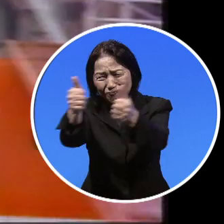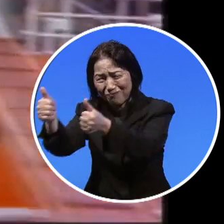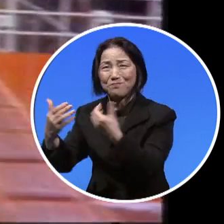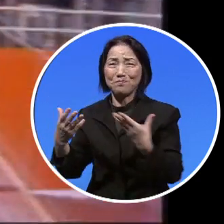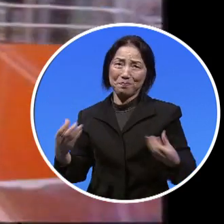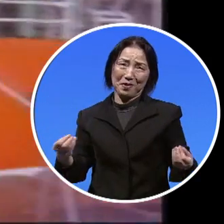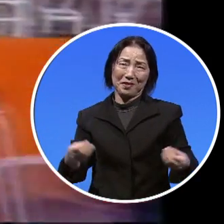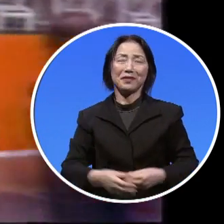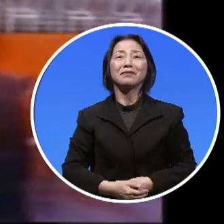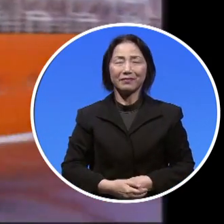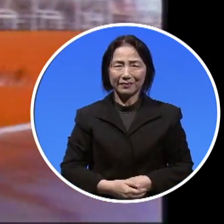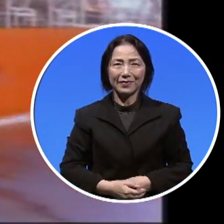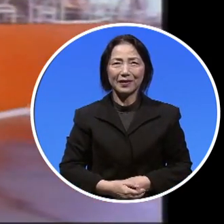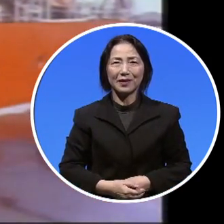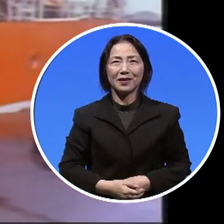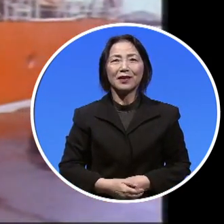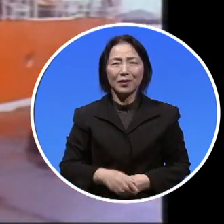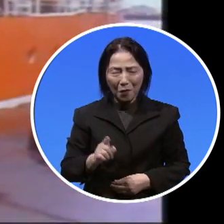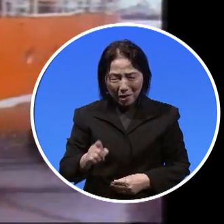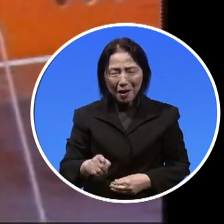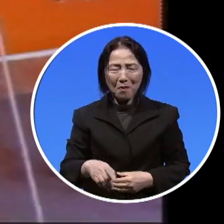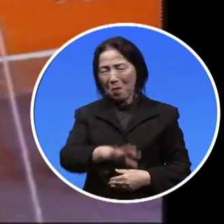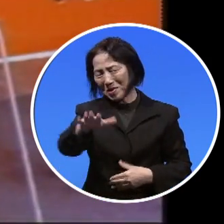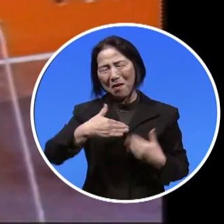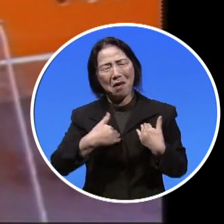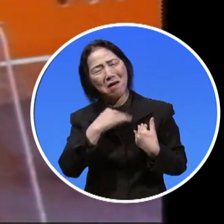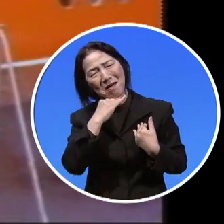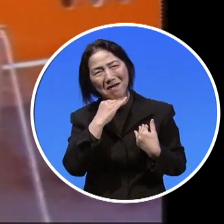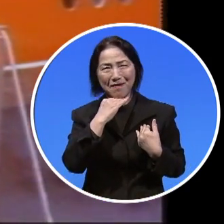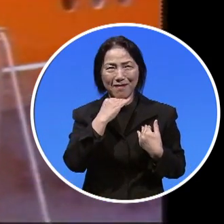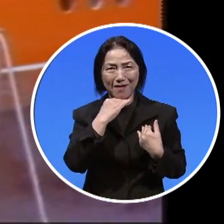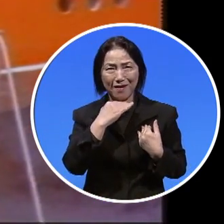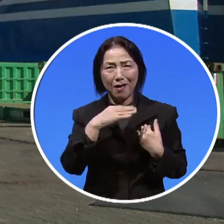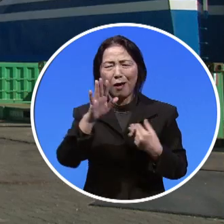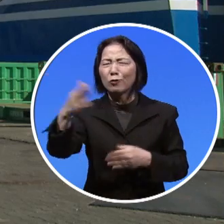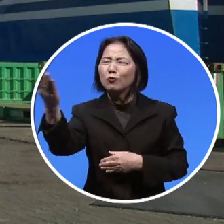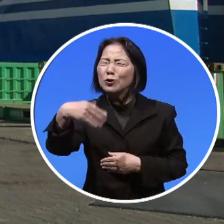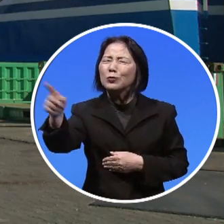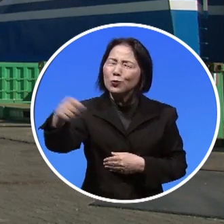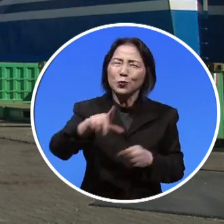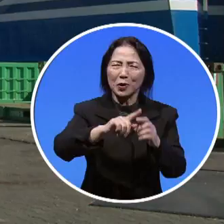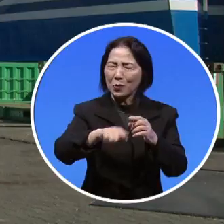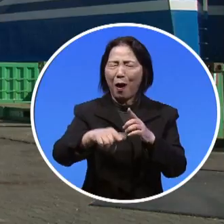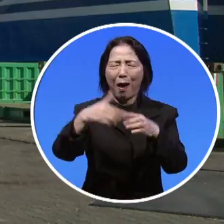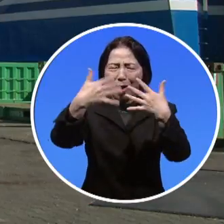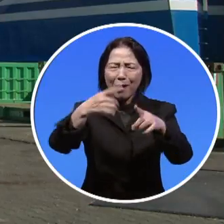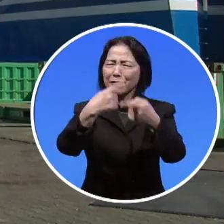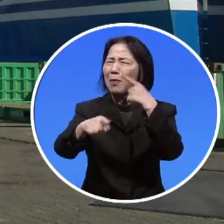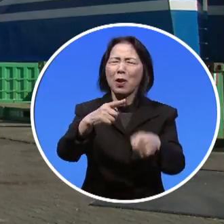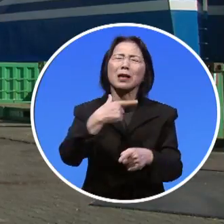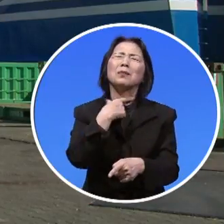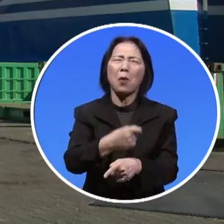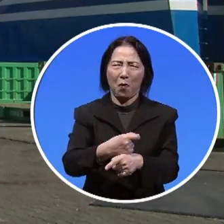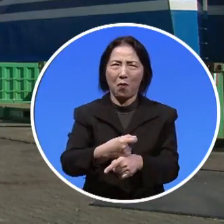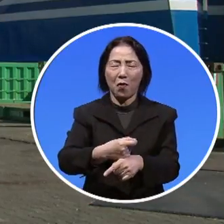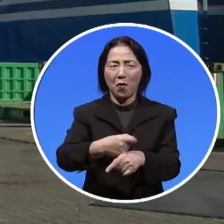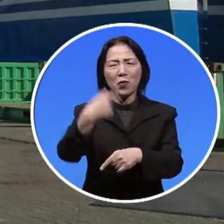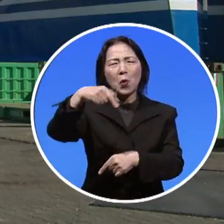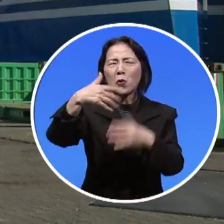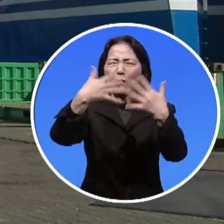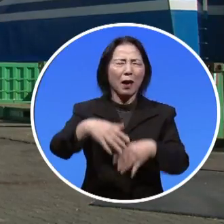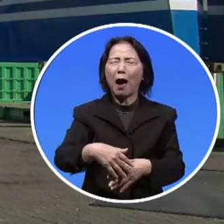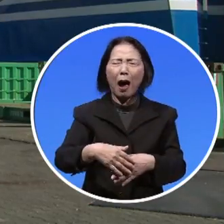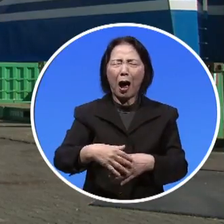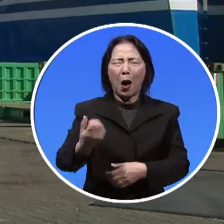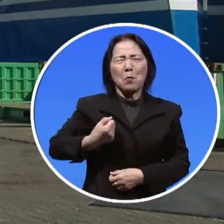は回りましたもちこれがね受けて今度 good キャーキャン払おうまくっもう教育